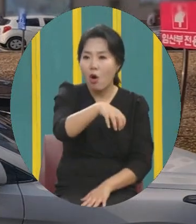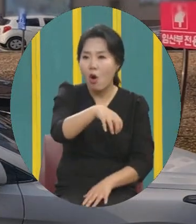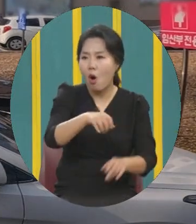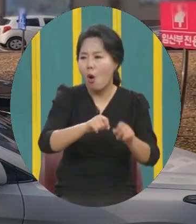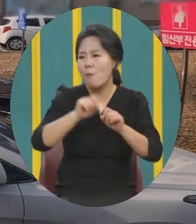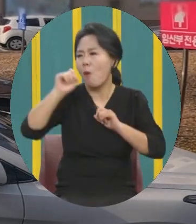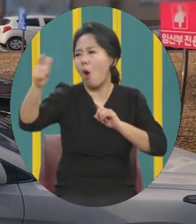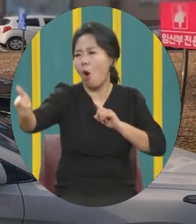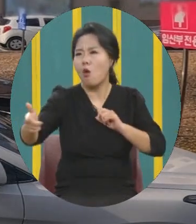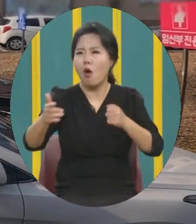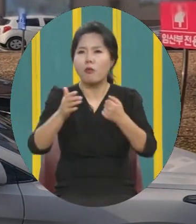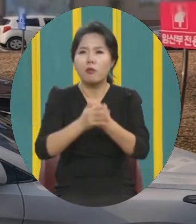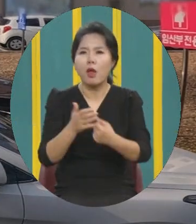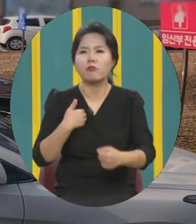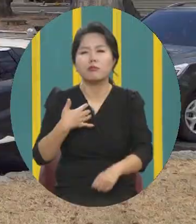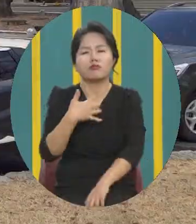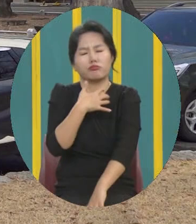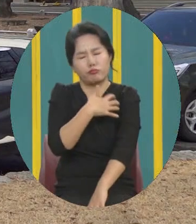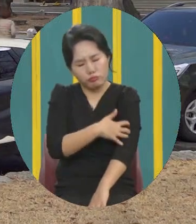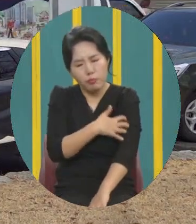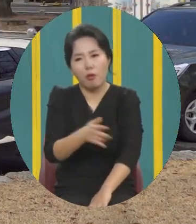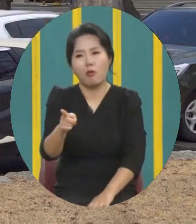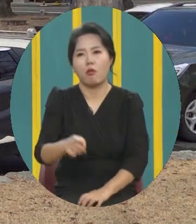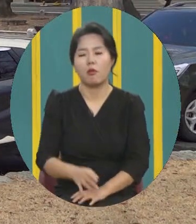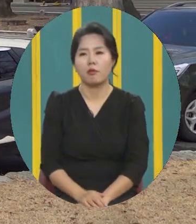이용에 불편하다는 사실입니다.